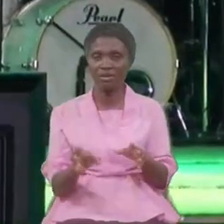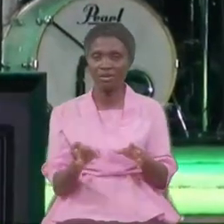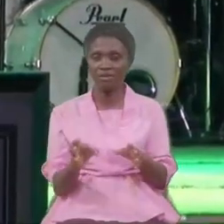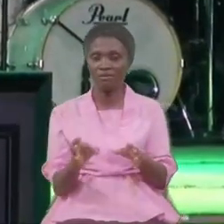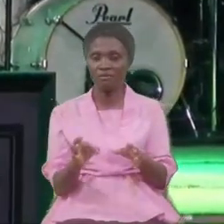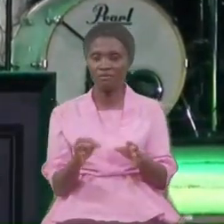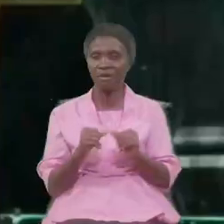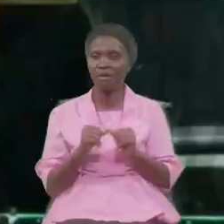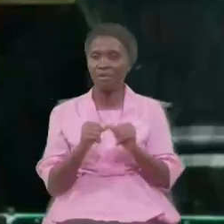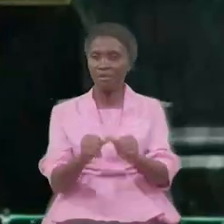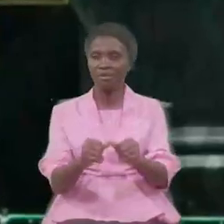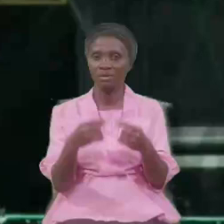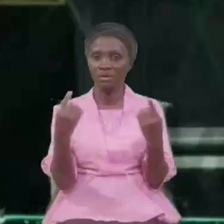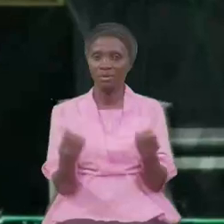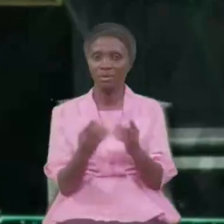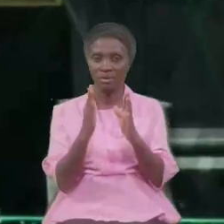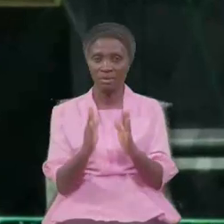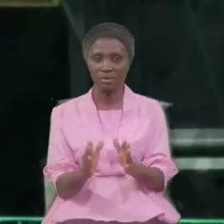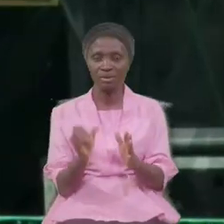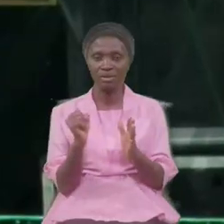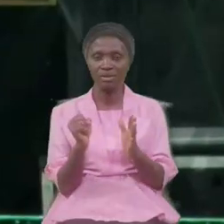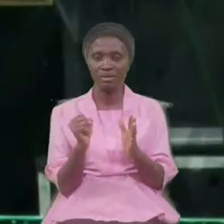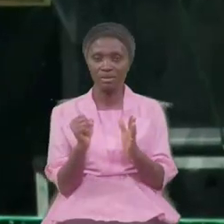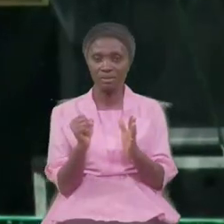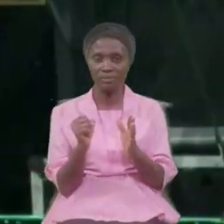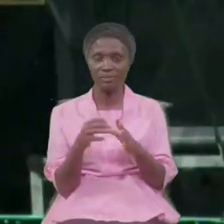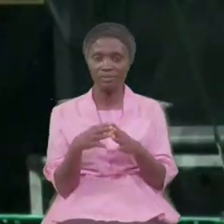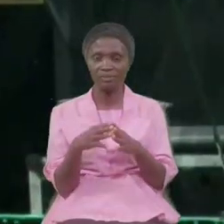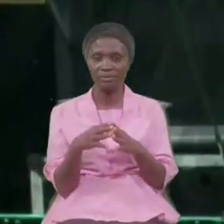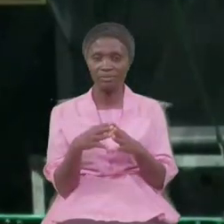Il n'est pas l'ami des pécheurs persistants.